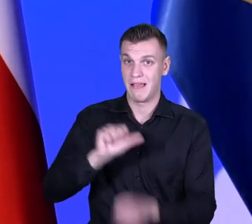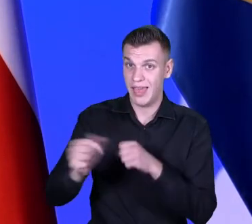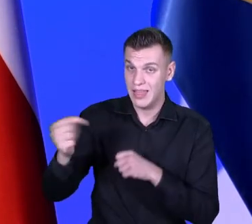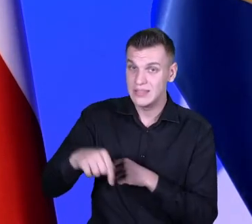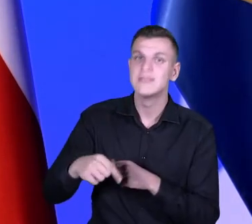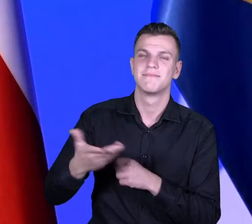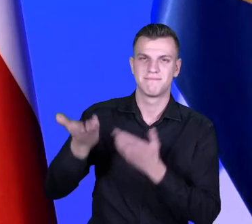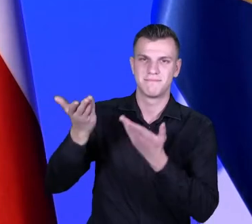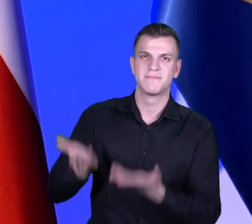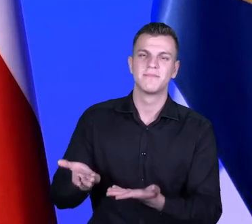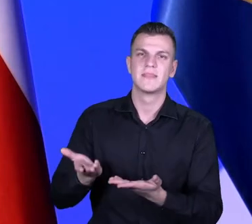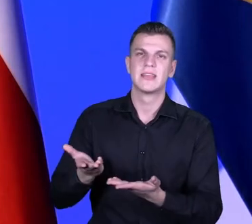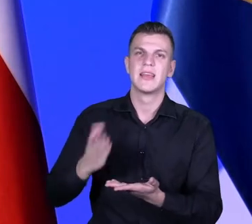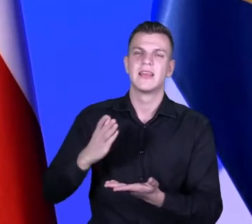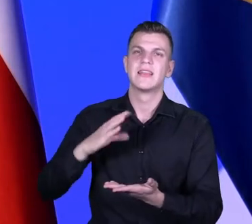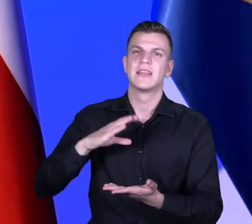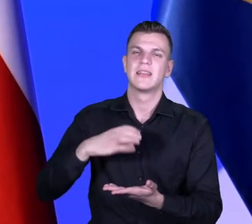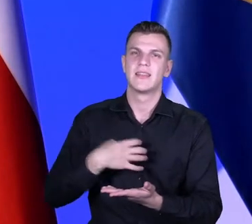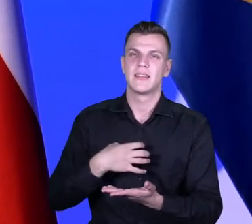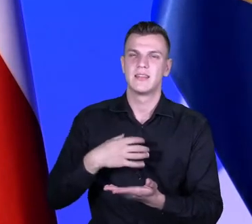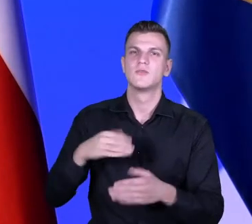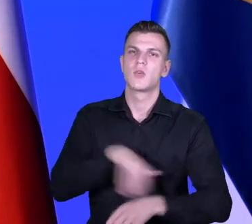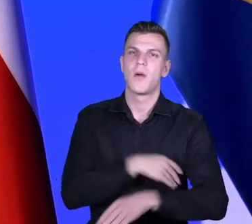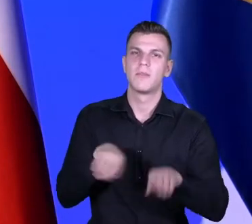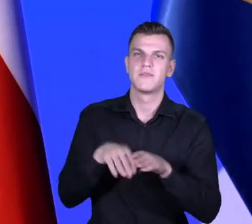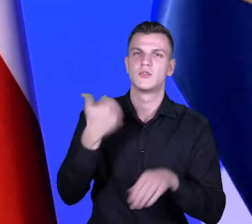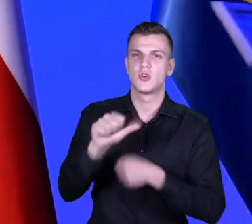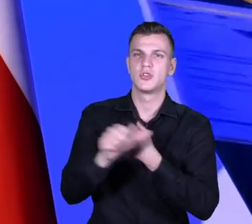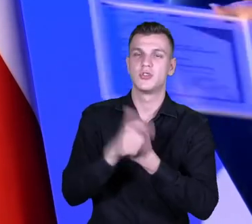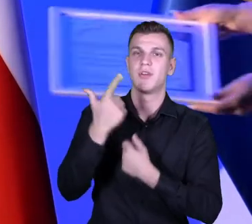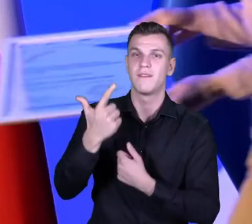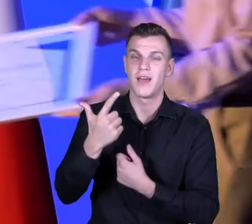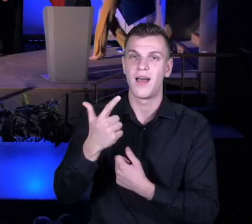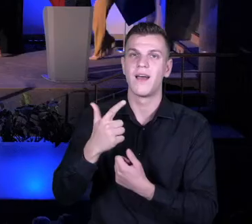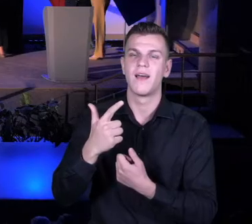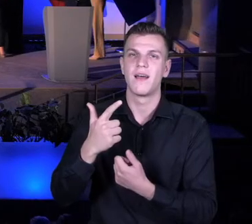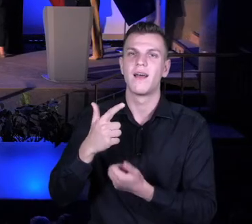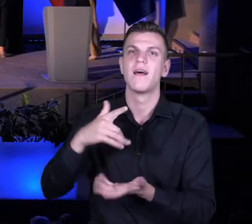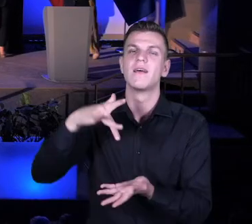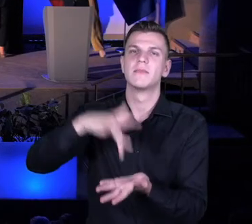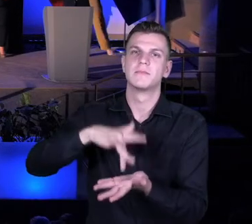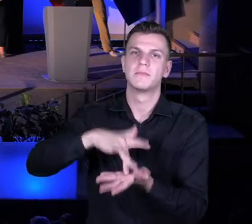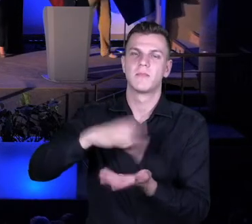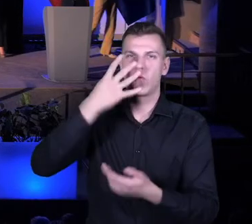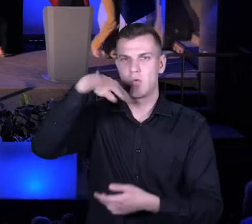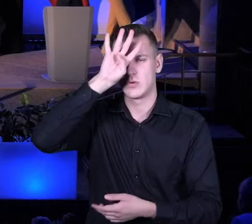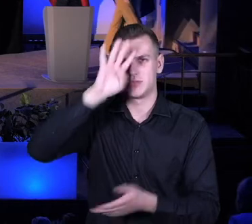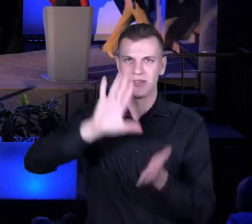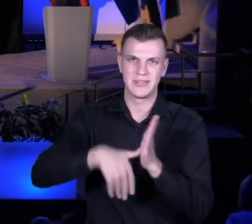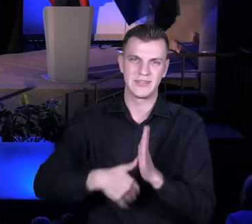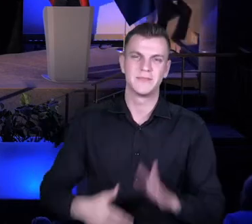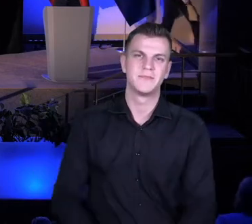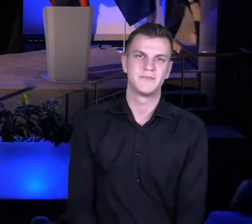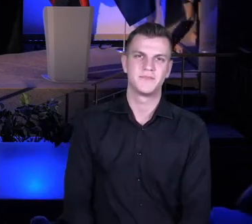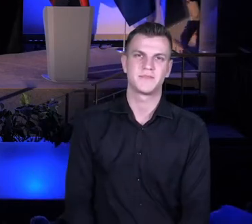Katarzyna Ciesielska, która reprezentuje Szkołę Podstawową nr 162 imienia Jana Nowaka Jeziorańskiego w Łodzi. Cieszymy się, że z pani znamy